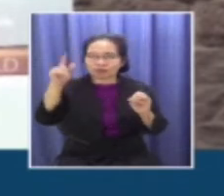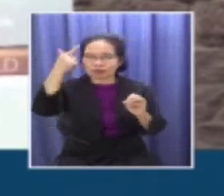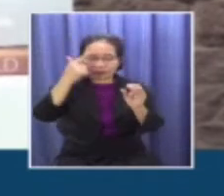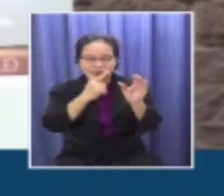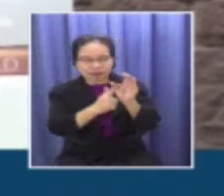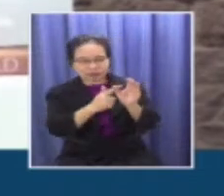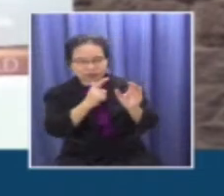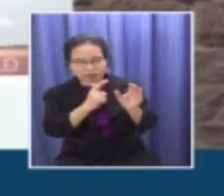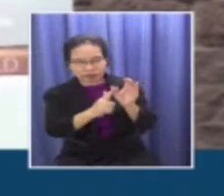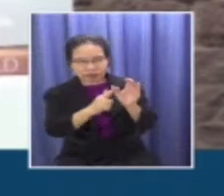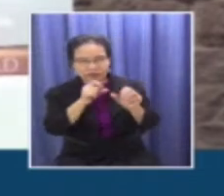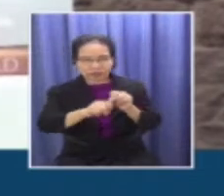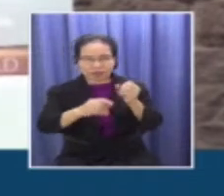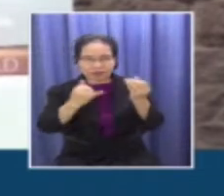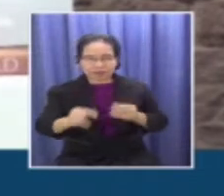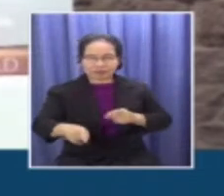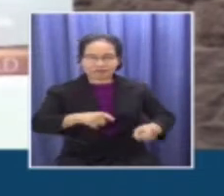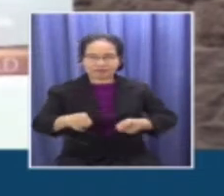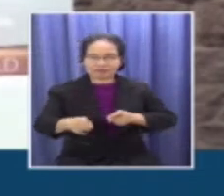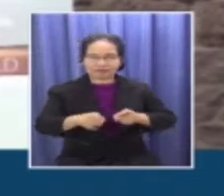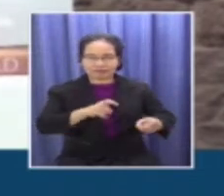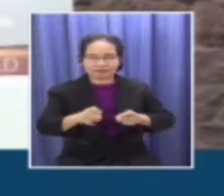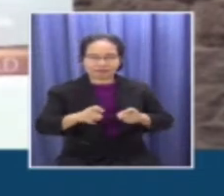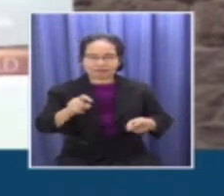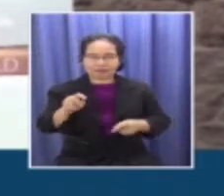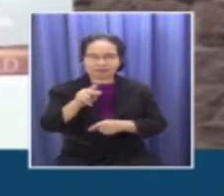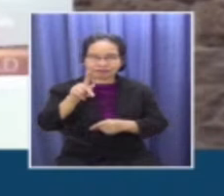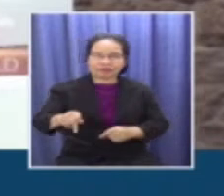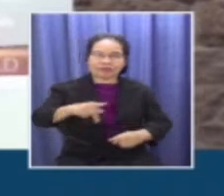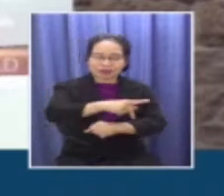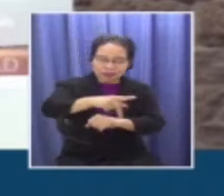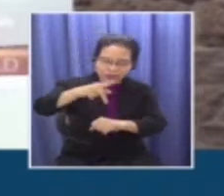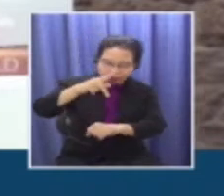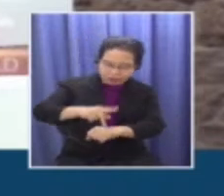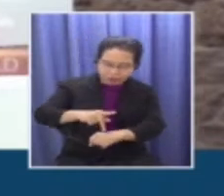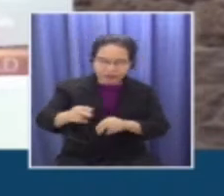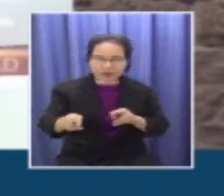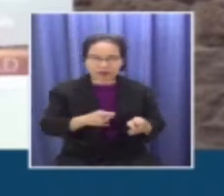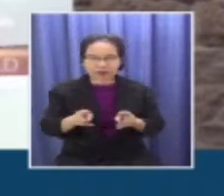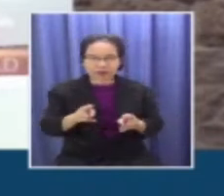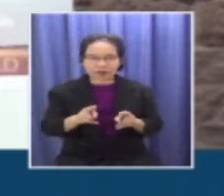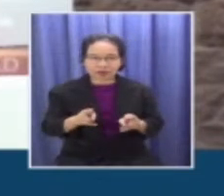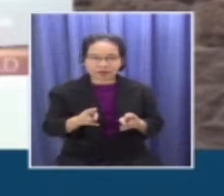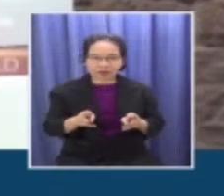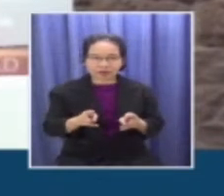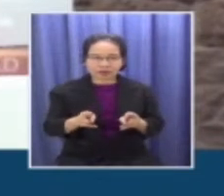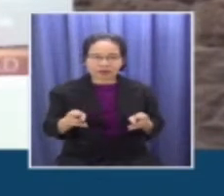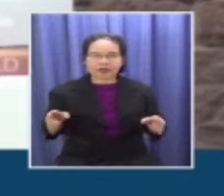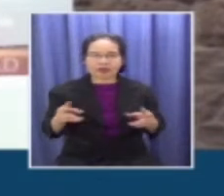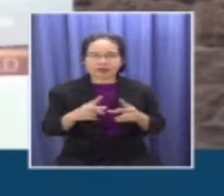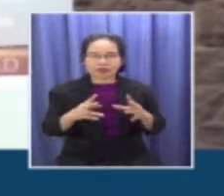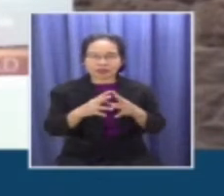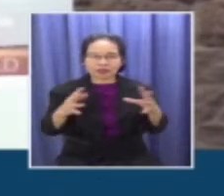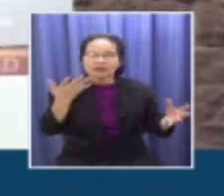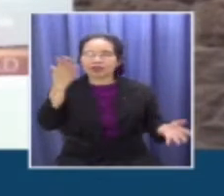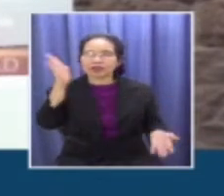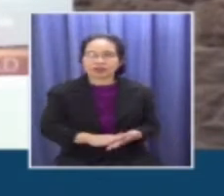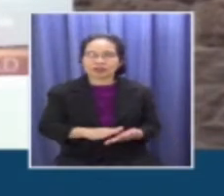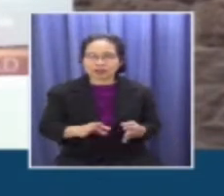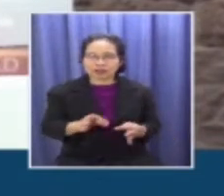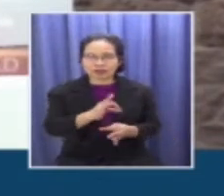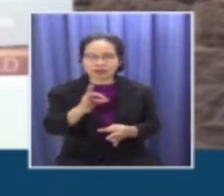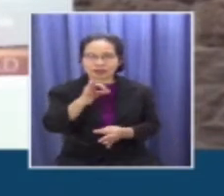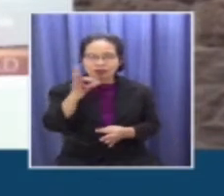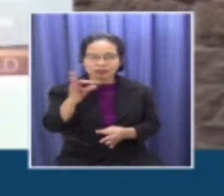aban anaasɛ wɔman a n'aban anyi wɔ Onyankopɔn nie sɛ motu kwan akɔ aburokyire a nkuro a wɔn nyi